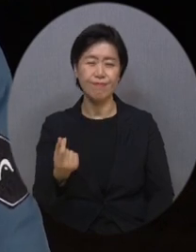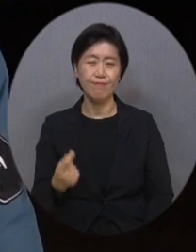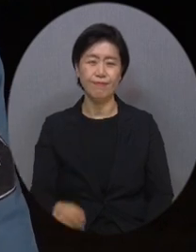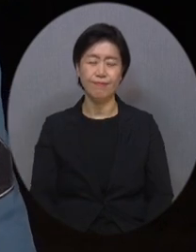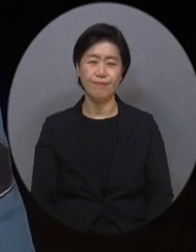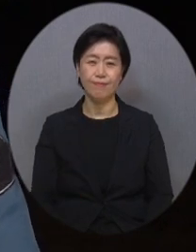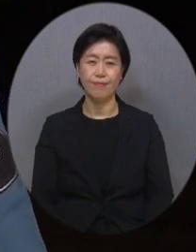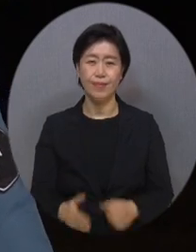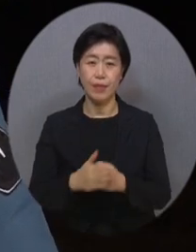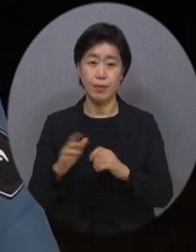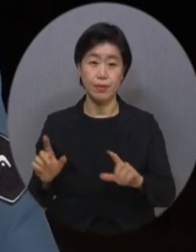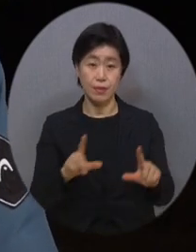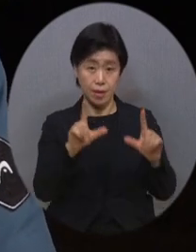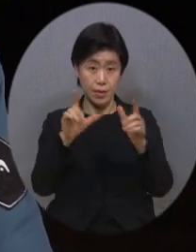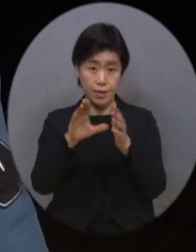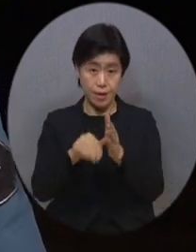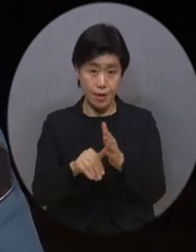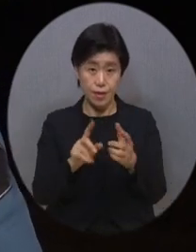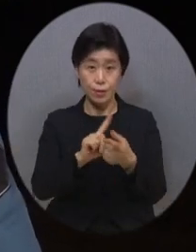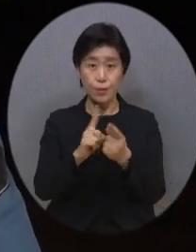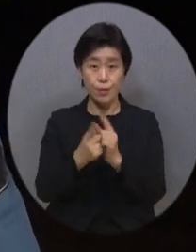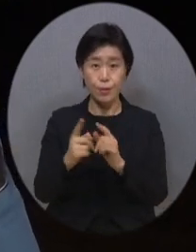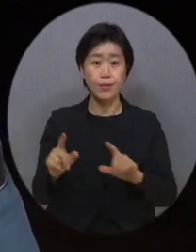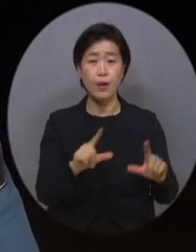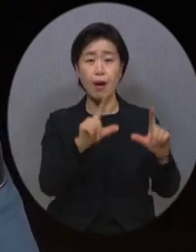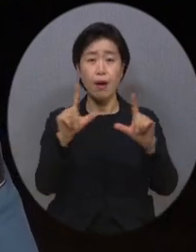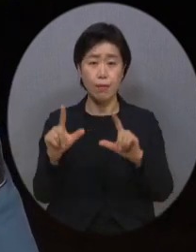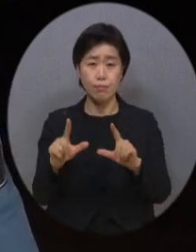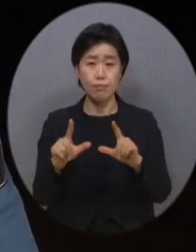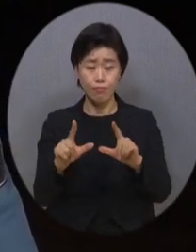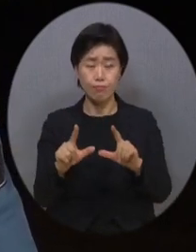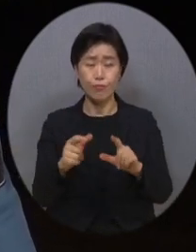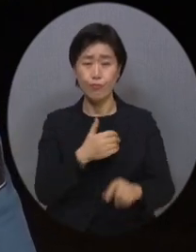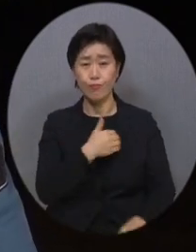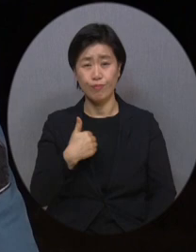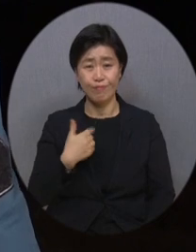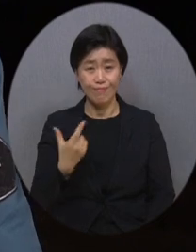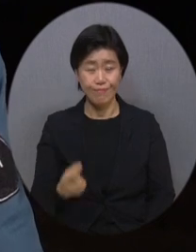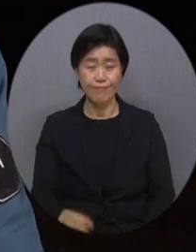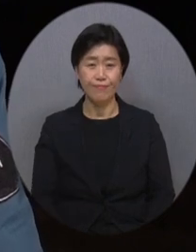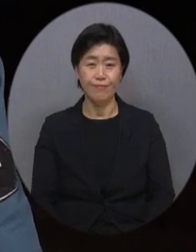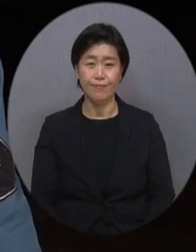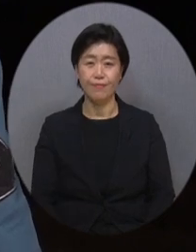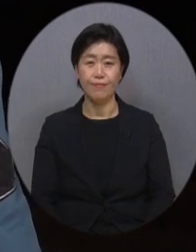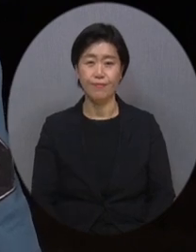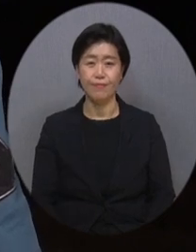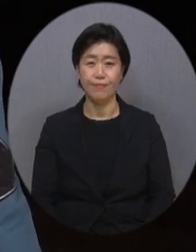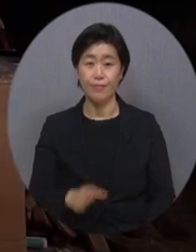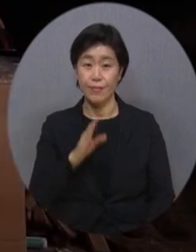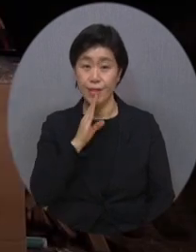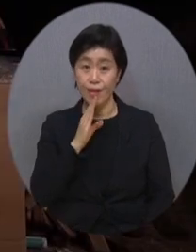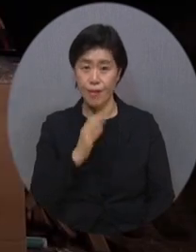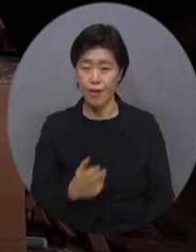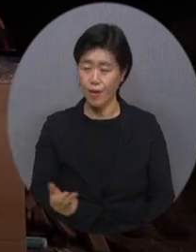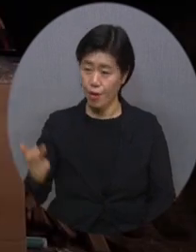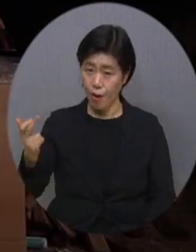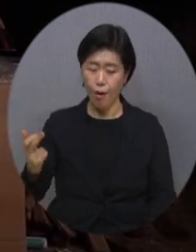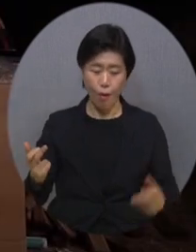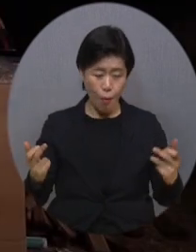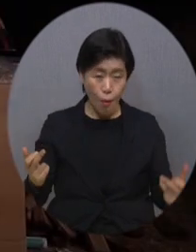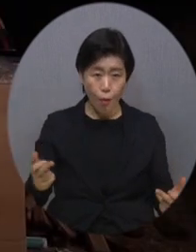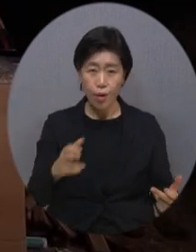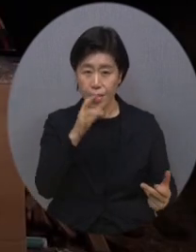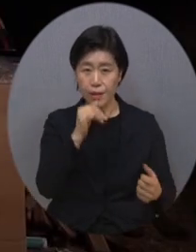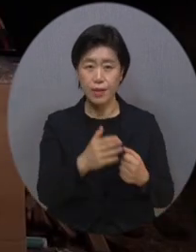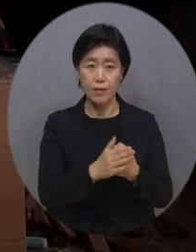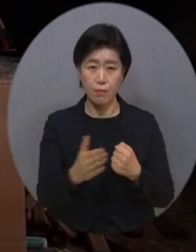그래서 이제 살아가면서 서로 의지하면서 사는 거지. 뭐 떡인 거 있냐? 그리고 형하고 용호가 있어가지고,